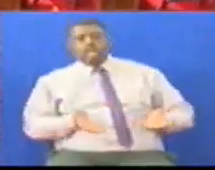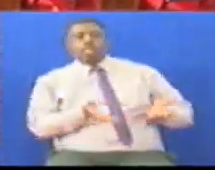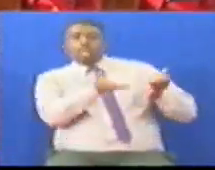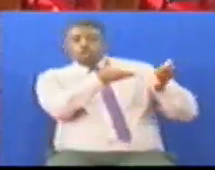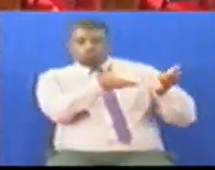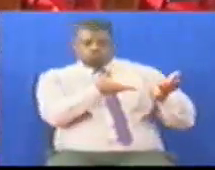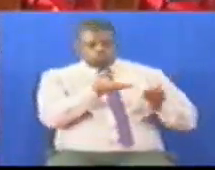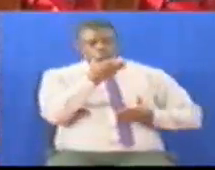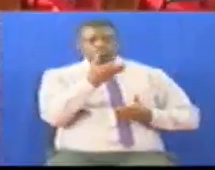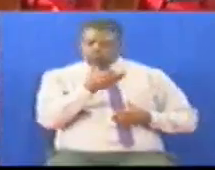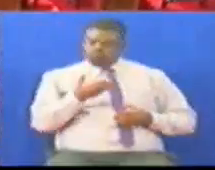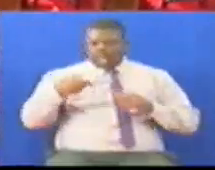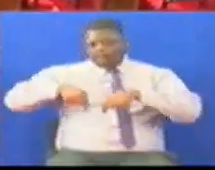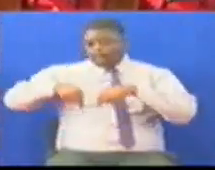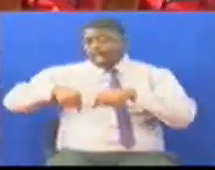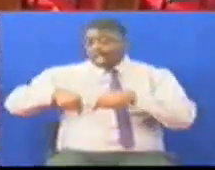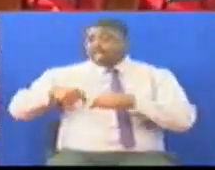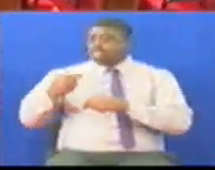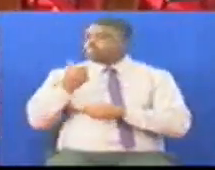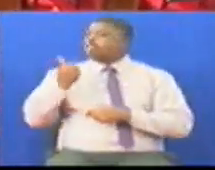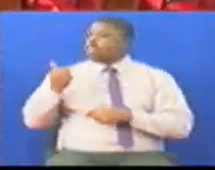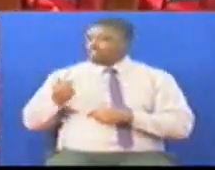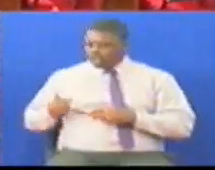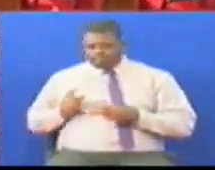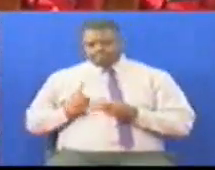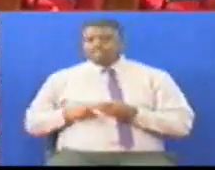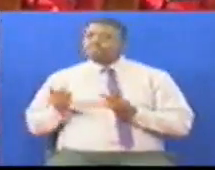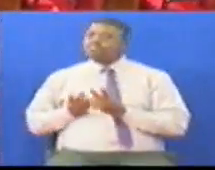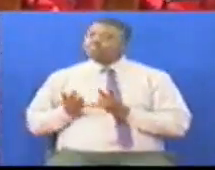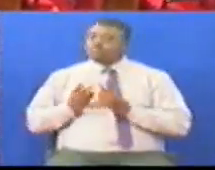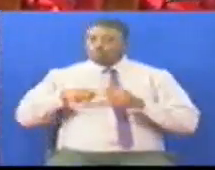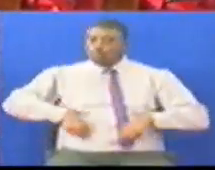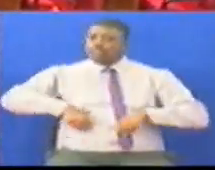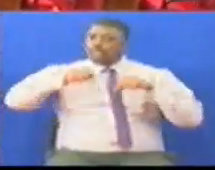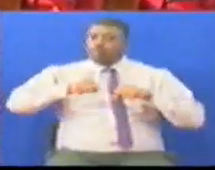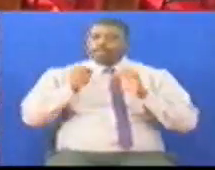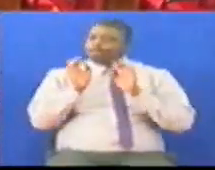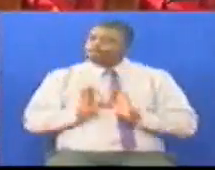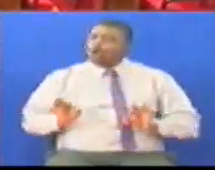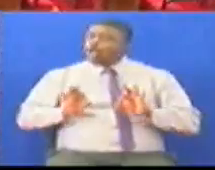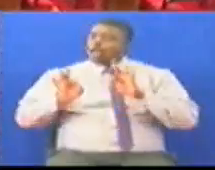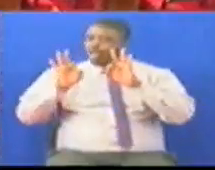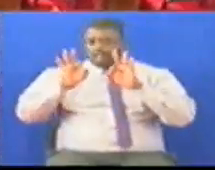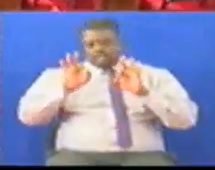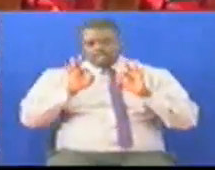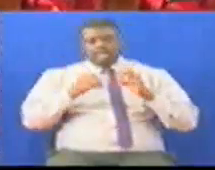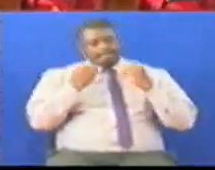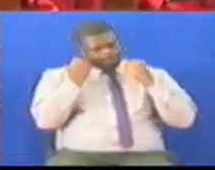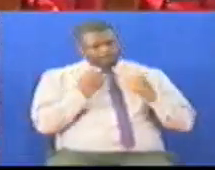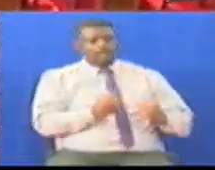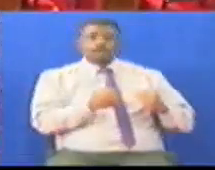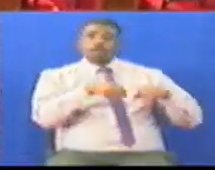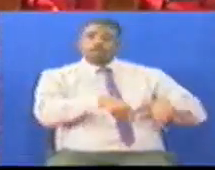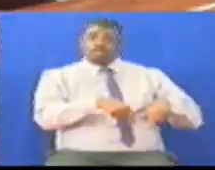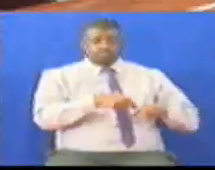kwa wananchi, lakini pia kuimarisha utawala bora katika nchi yetu. Na kwa kutambua mchango